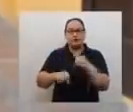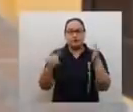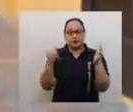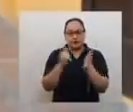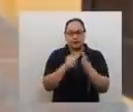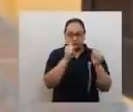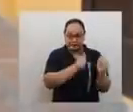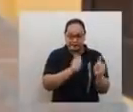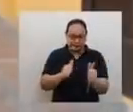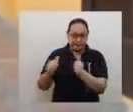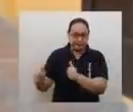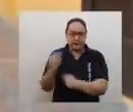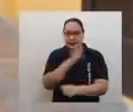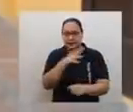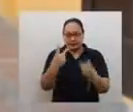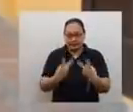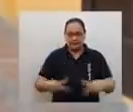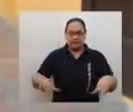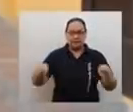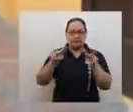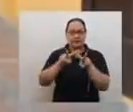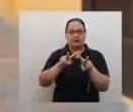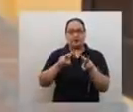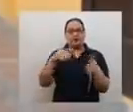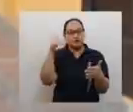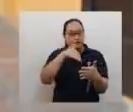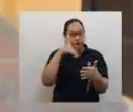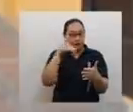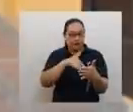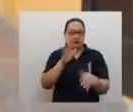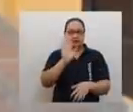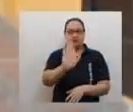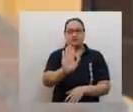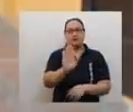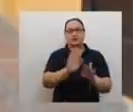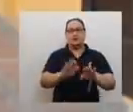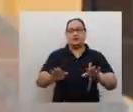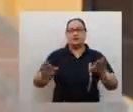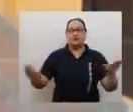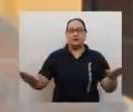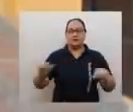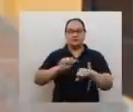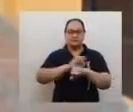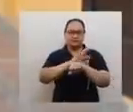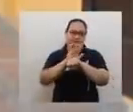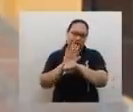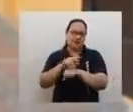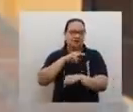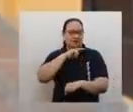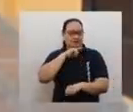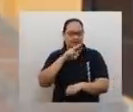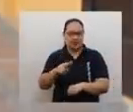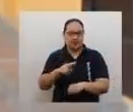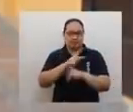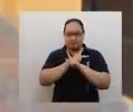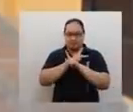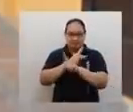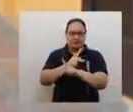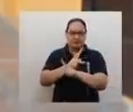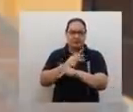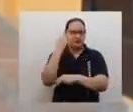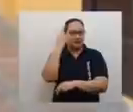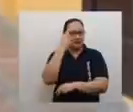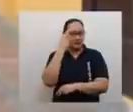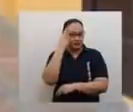maging maayos at makabuluhan ang pag-aaral ng inyong mga anak. Ang pandemya ay hindi po dapat maging hadlang